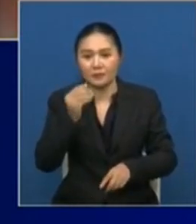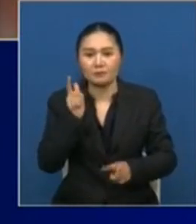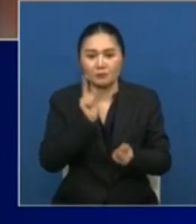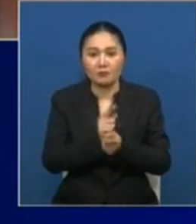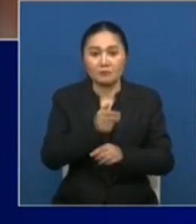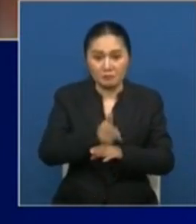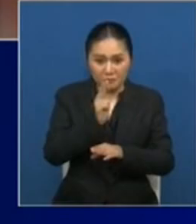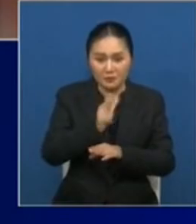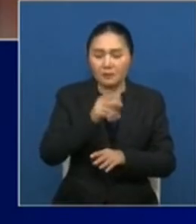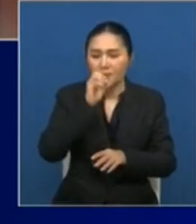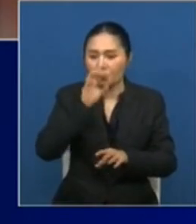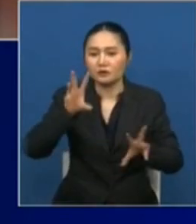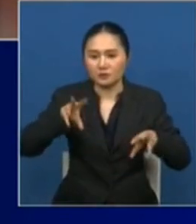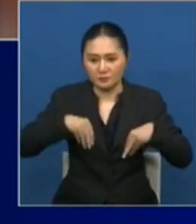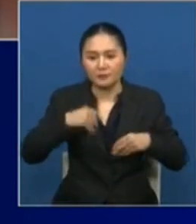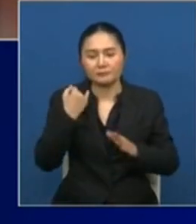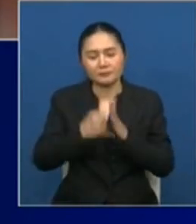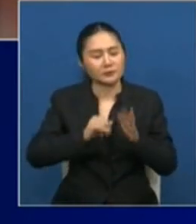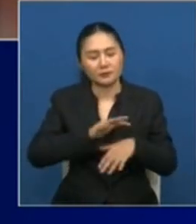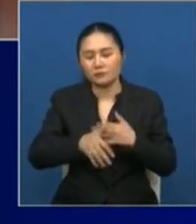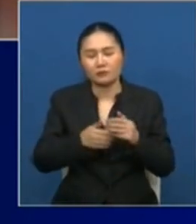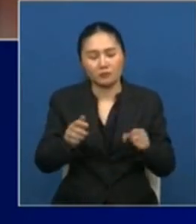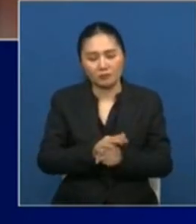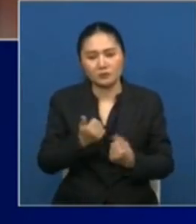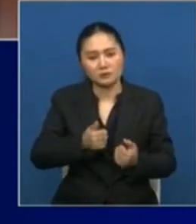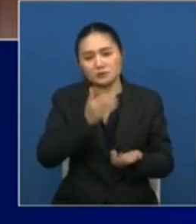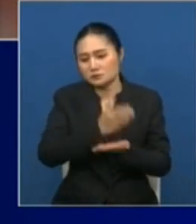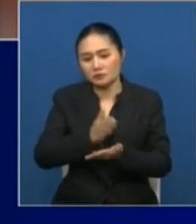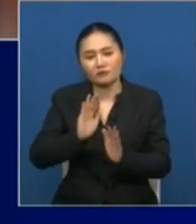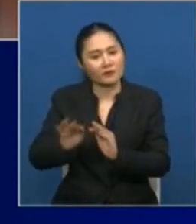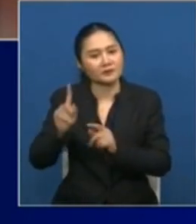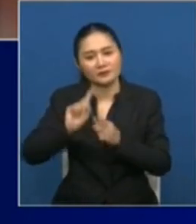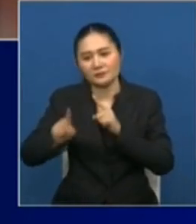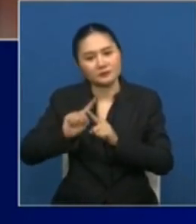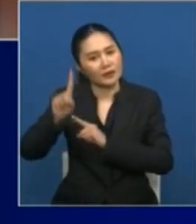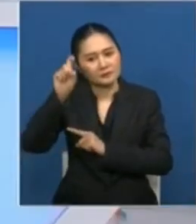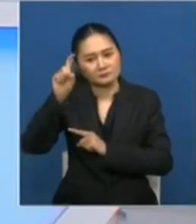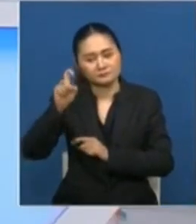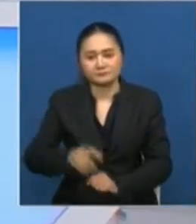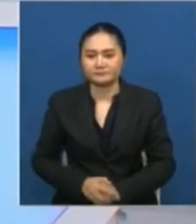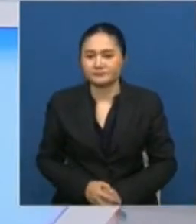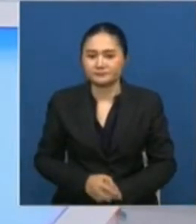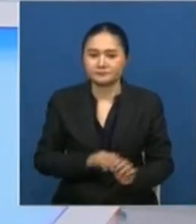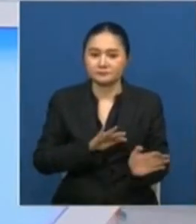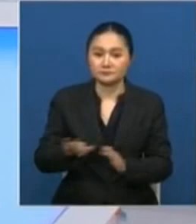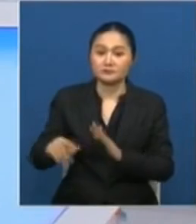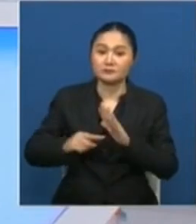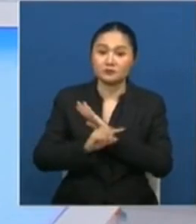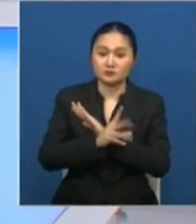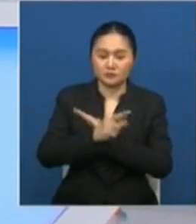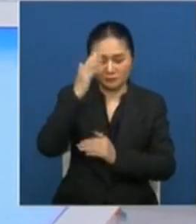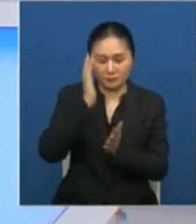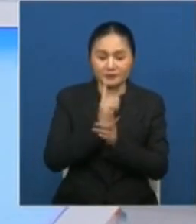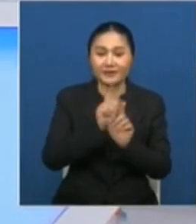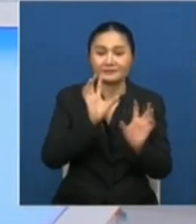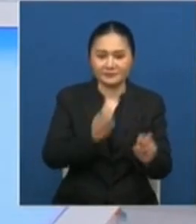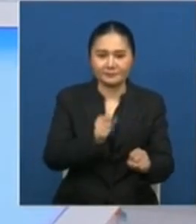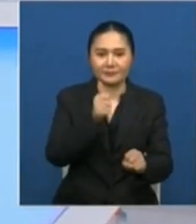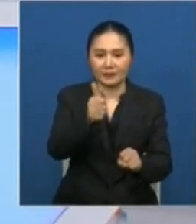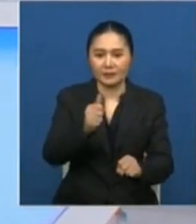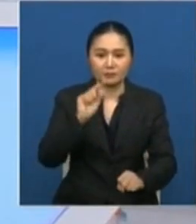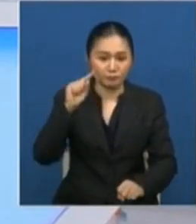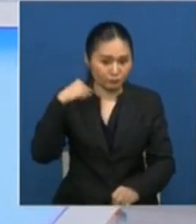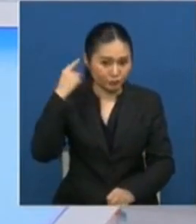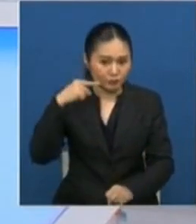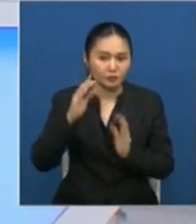ยแล้วก็รับสารภาพทั้งหมดเลย ทีนี้หลังจากนี้จะจอดจะฝากอะไรกันไม่ได้แล้วล่ะคงไม่ถูกกันไปแล้วส่วนที่ชลบุรีตำรวจตามไปจับได้ทันนะคะผู้หญิง